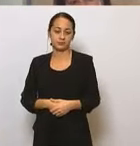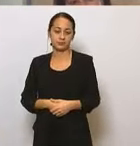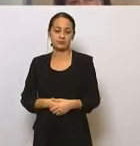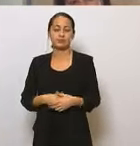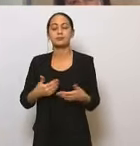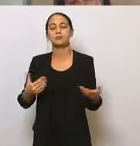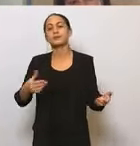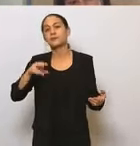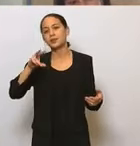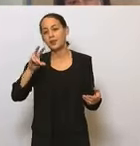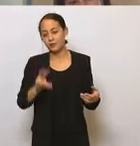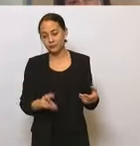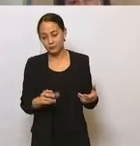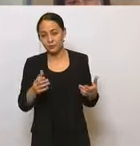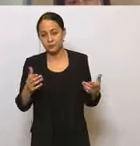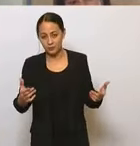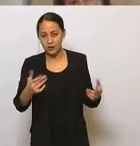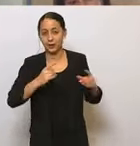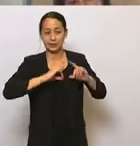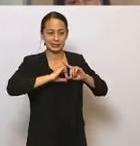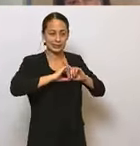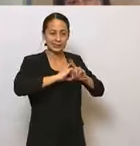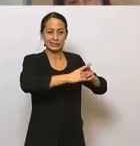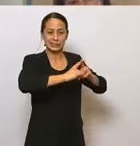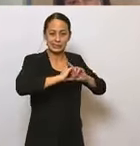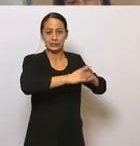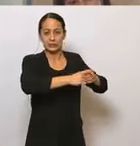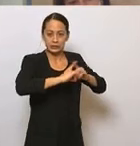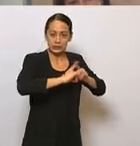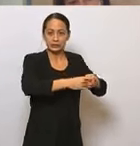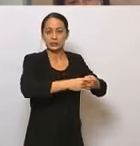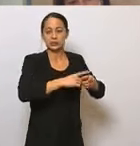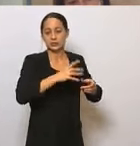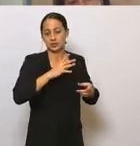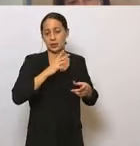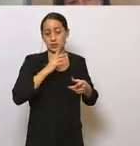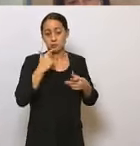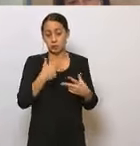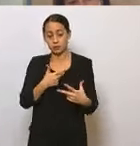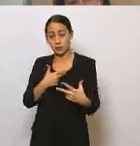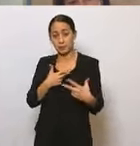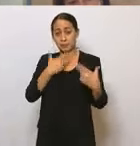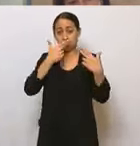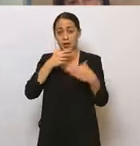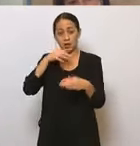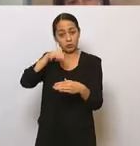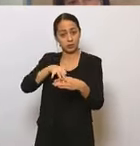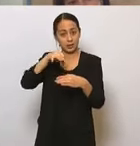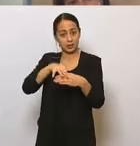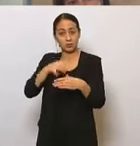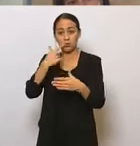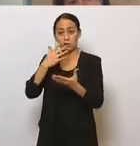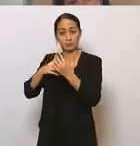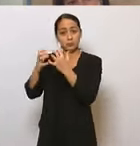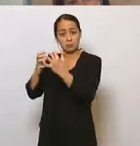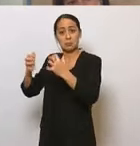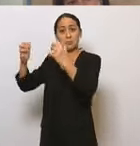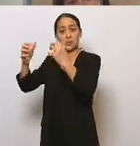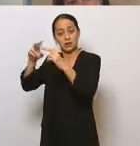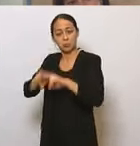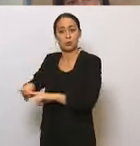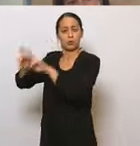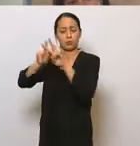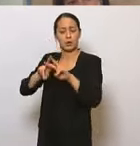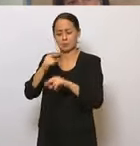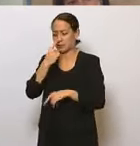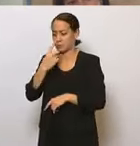il y a eu des négociations pendant les périodes électorales du Parlement. Et si nous continuons à travailler, si nous